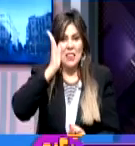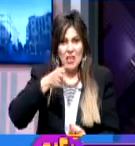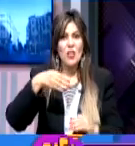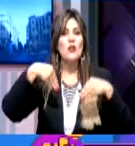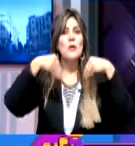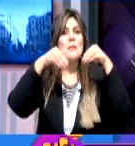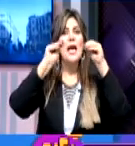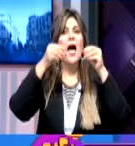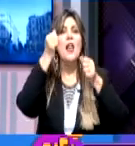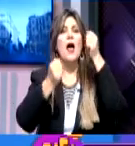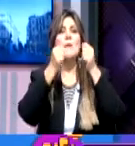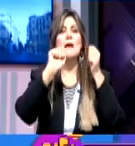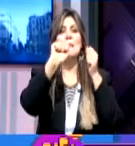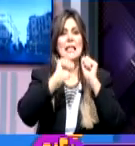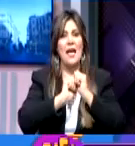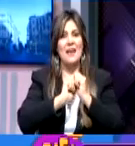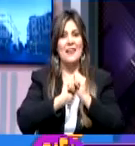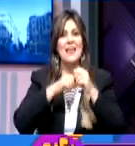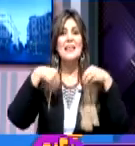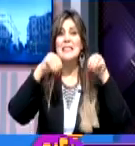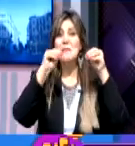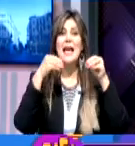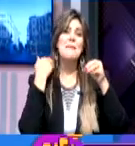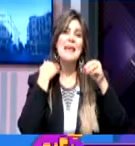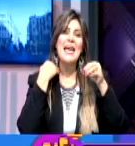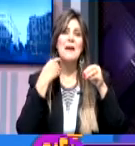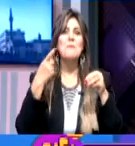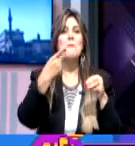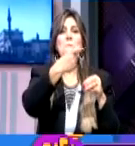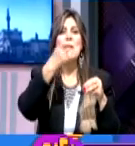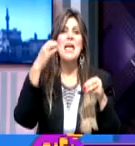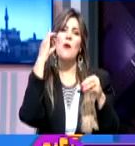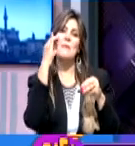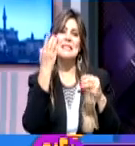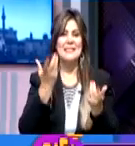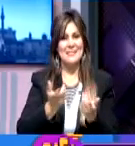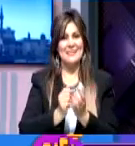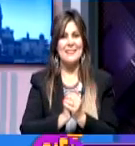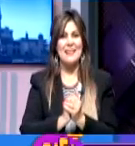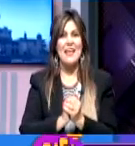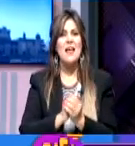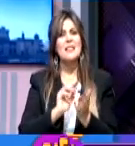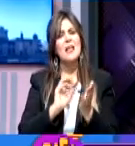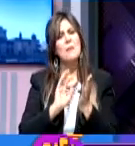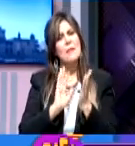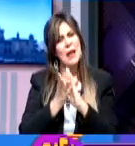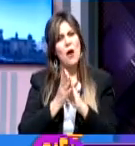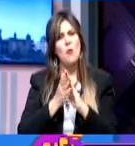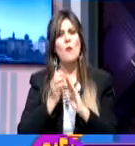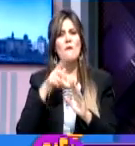جديده، ممكن توصل البيع بتاعها 150,000. طب لو حد من ذو الاعاقه حابب يعمل مشروع، ايه